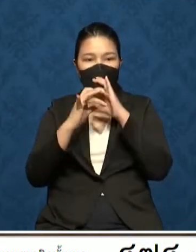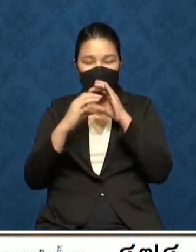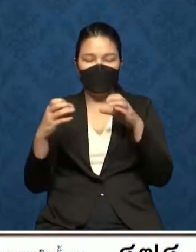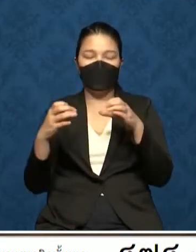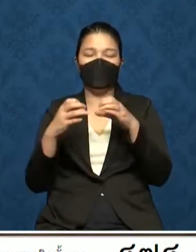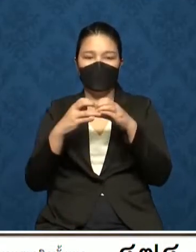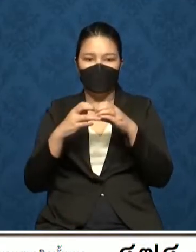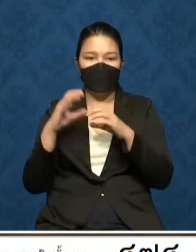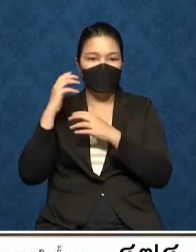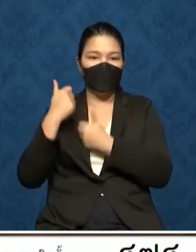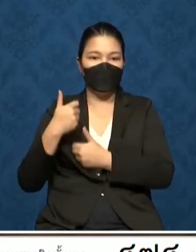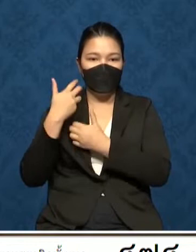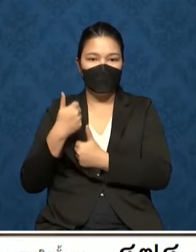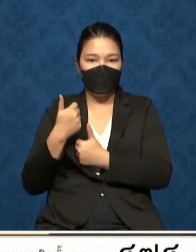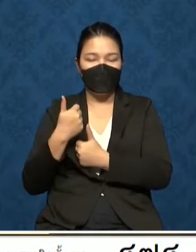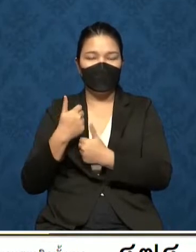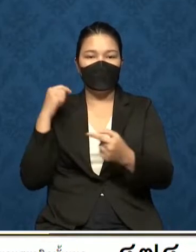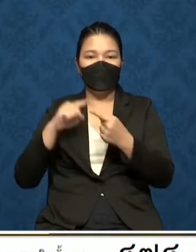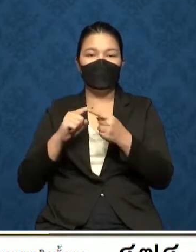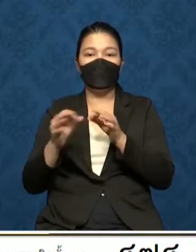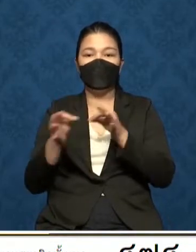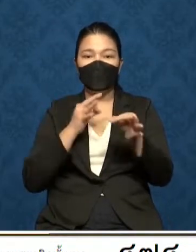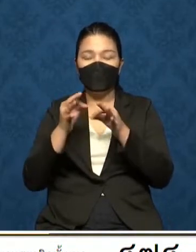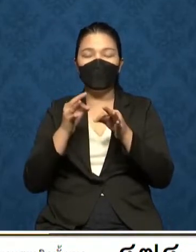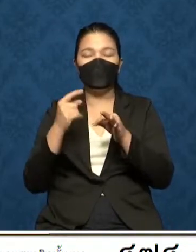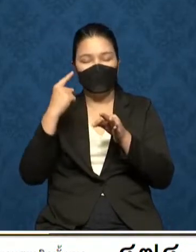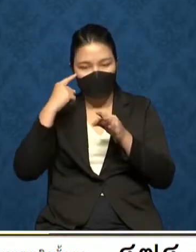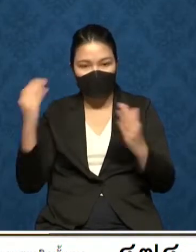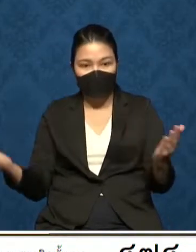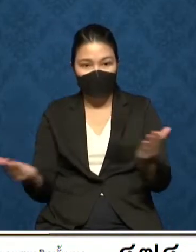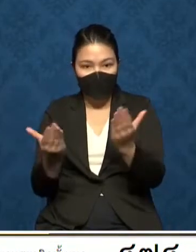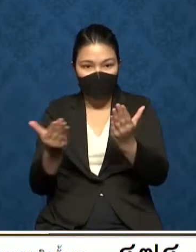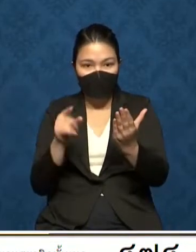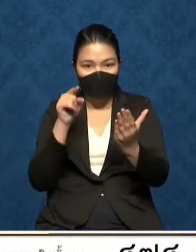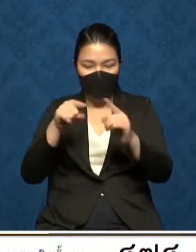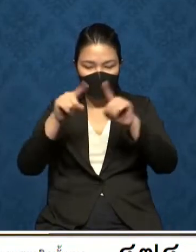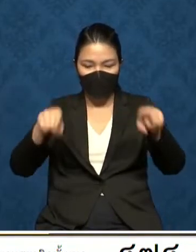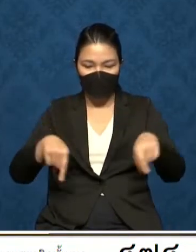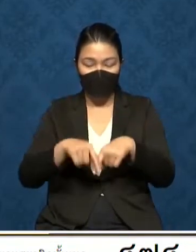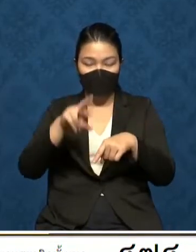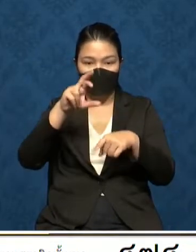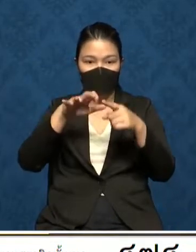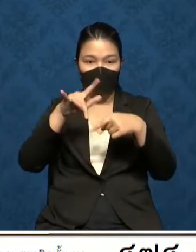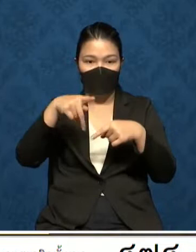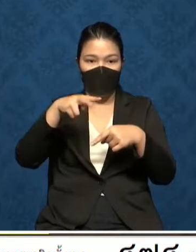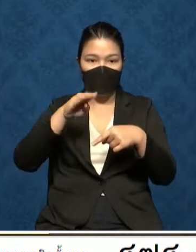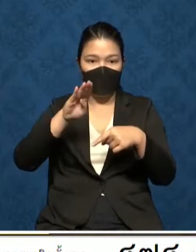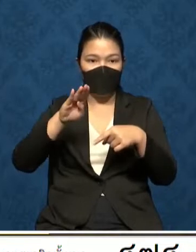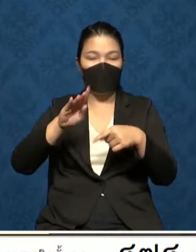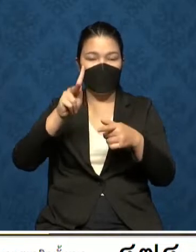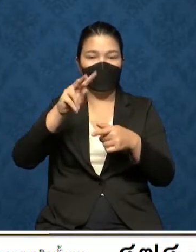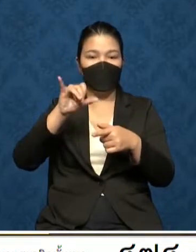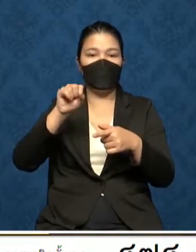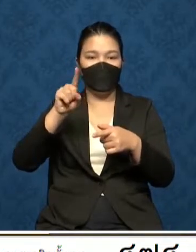ธิปัตย์กับผมขออภิปรายสนับสนุนร่างพรบกองทุนเงิน